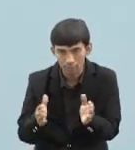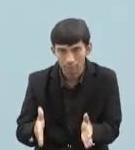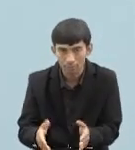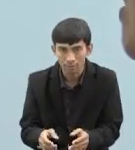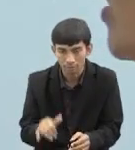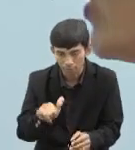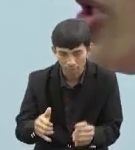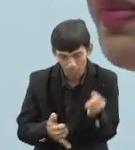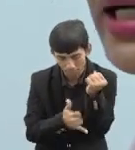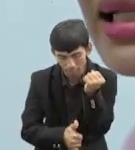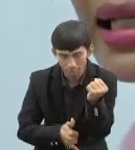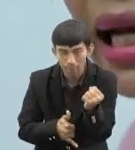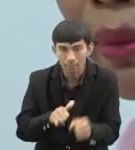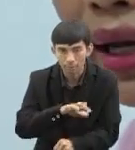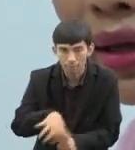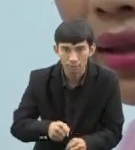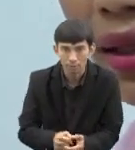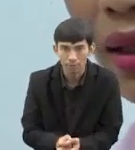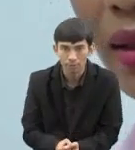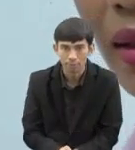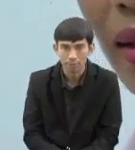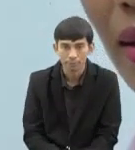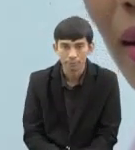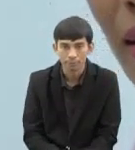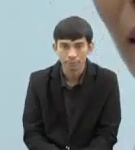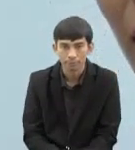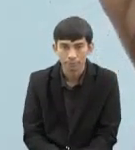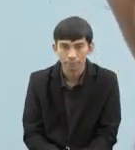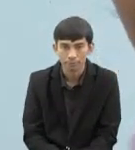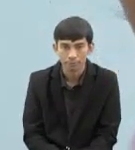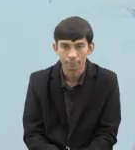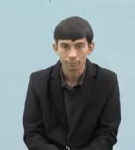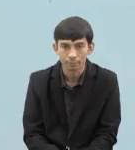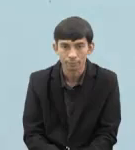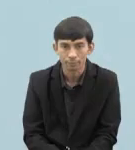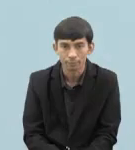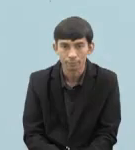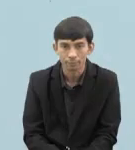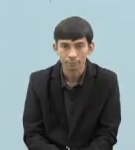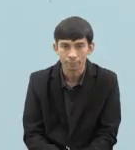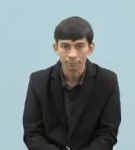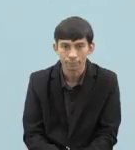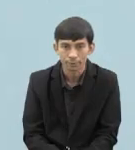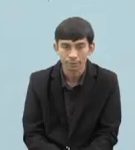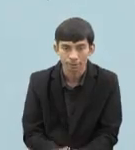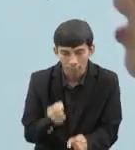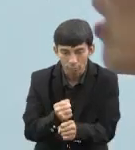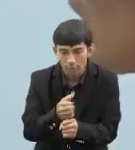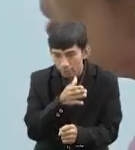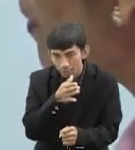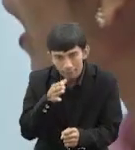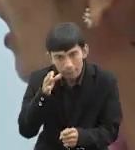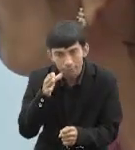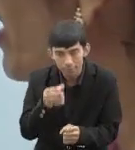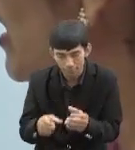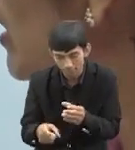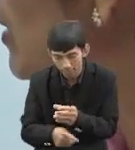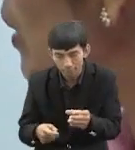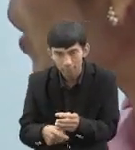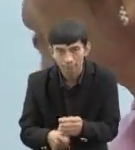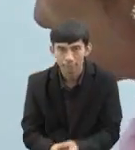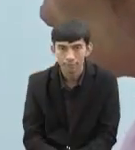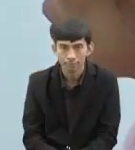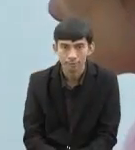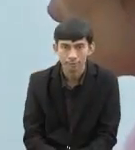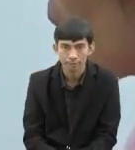chìa chẳng con chốt bị cạ sĩ cam hả ấy ca thua sai chấm cá mình chẳng ai con ấy chà chẳng phó ban